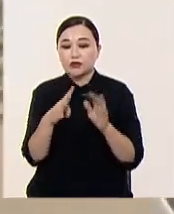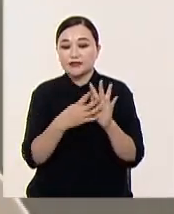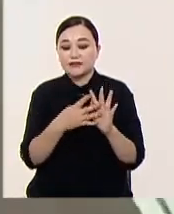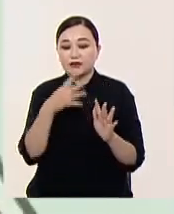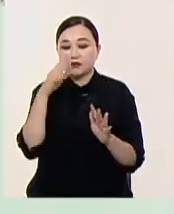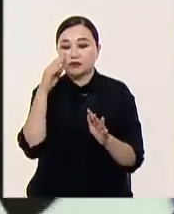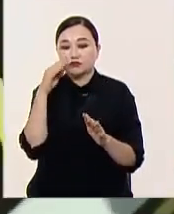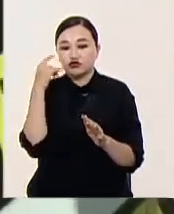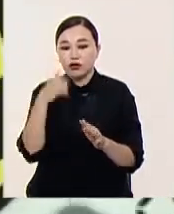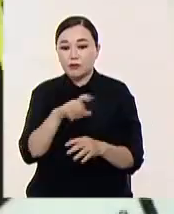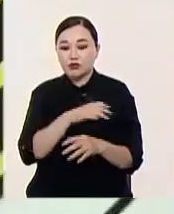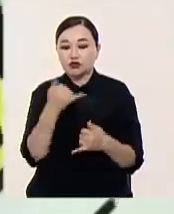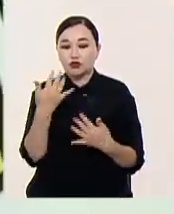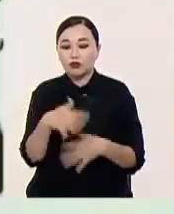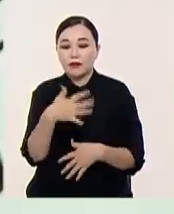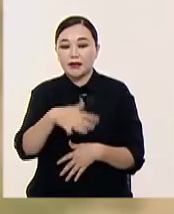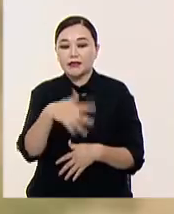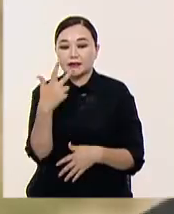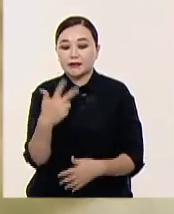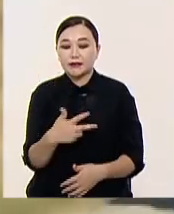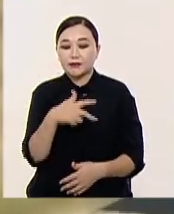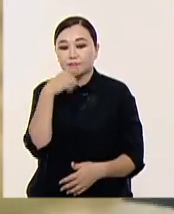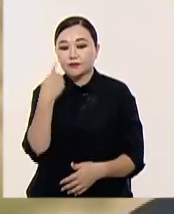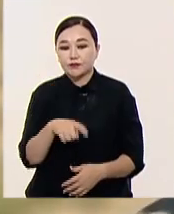жары сегодня уже 53